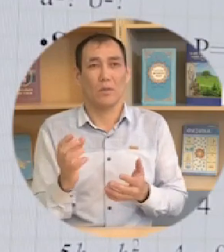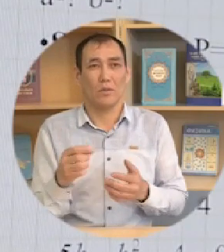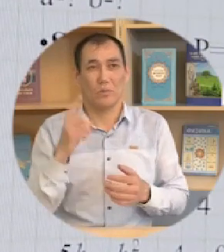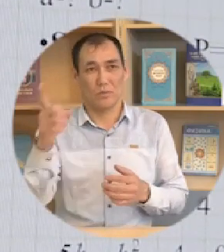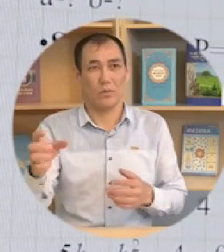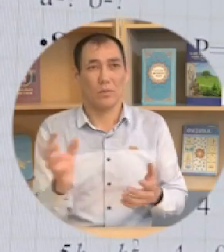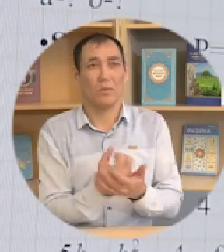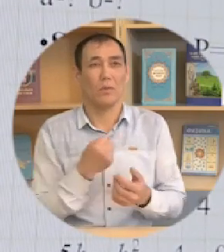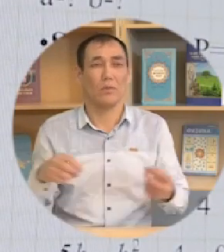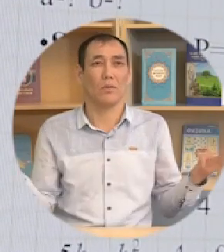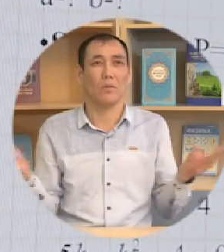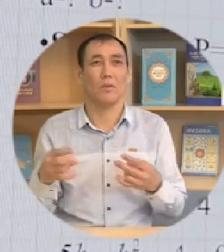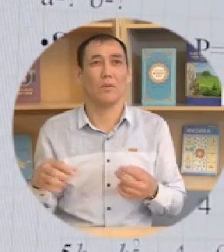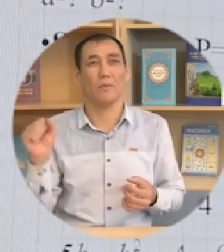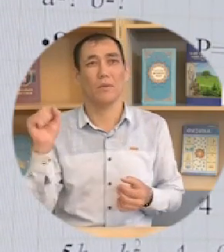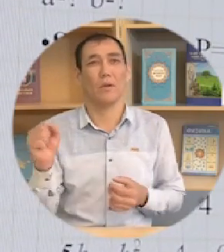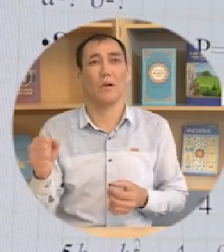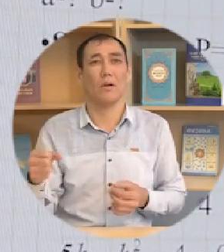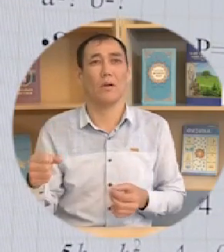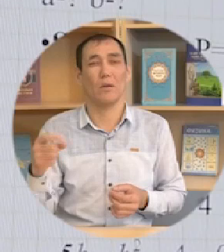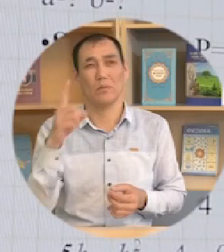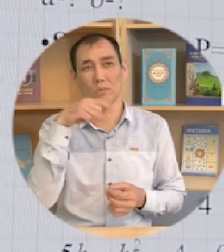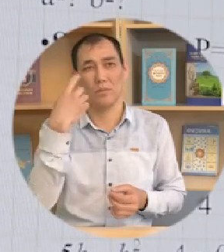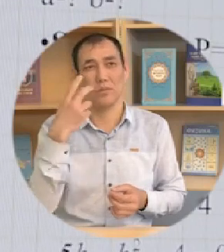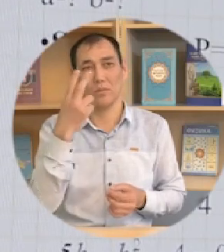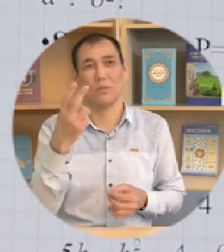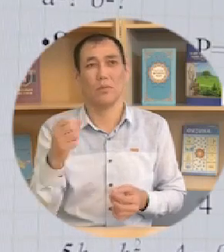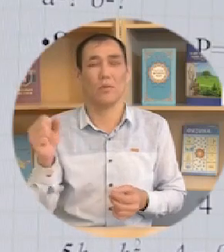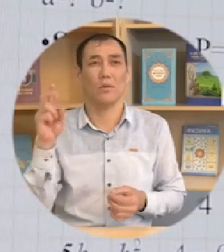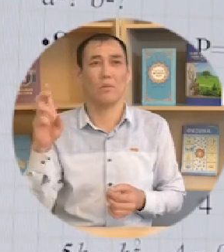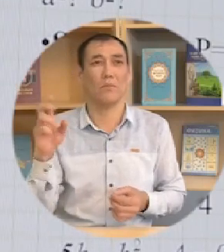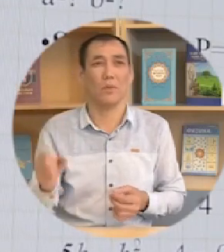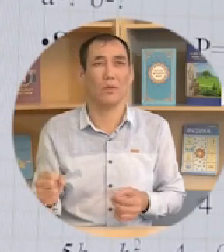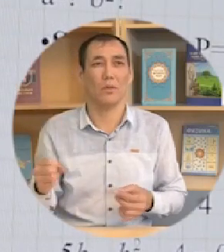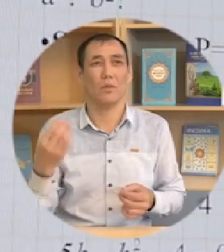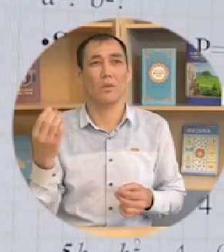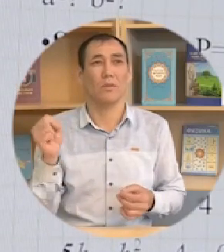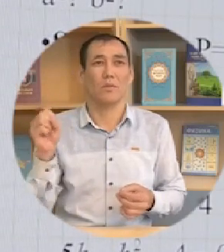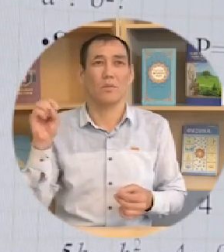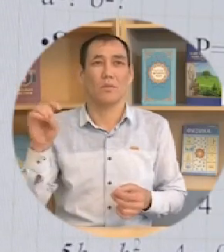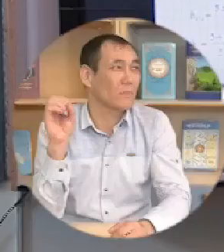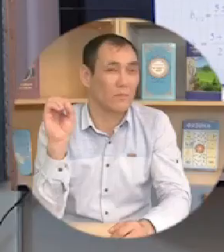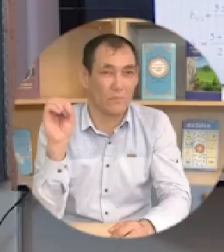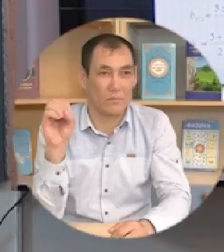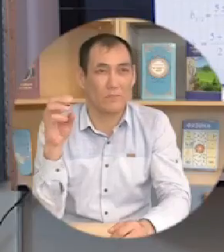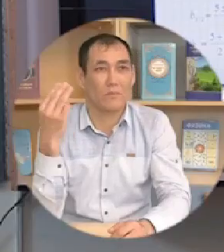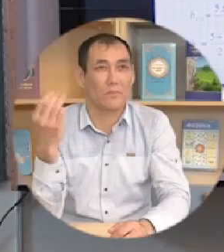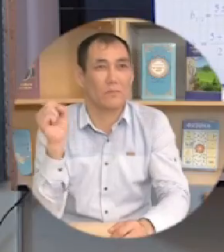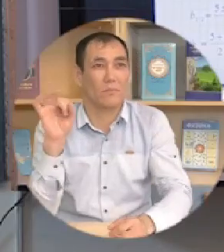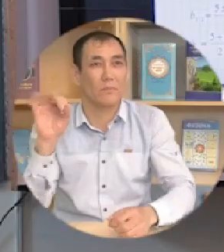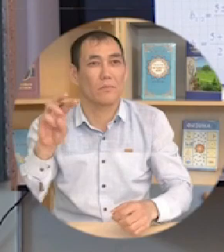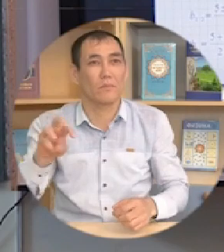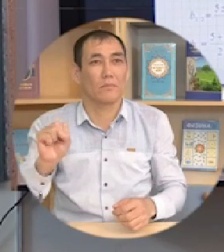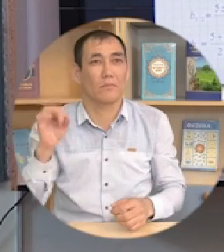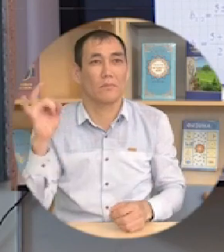көрсетілген тариплері А һәм Б шешімі мәселе шартіне байланысты. Туры 4